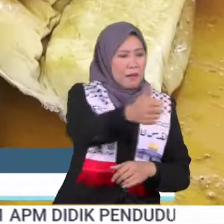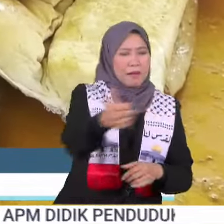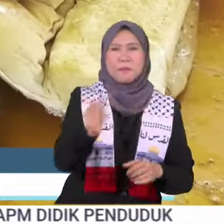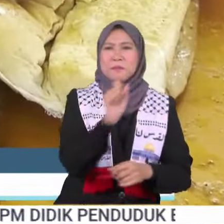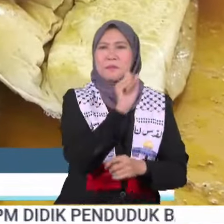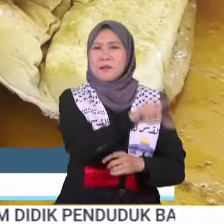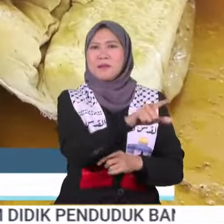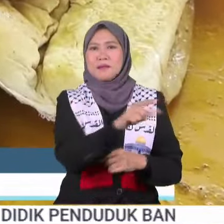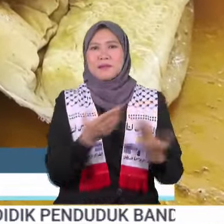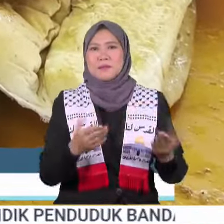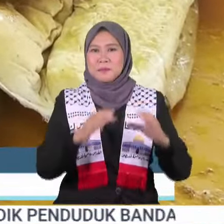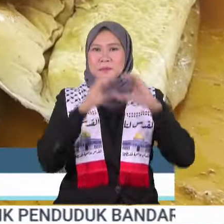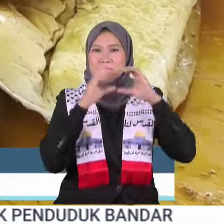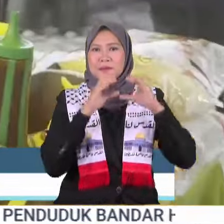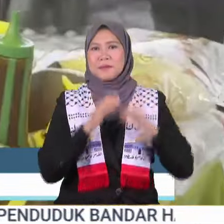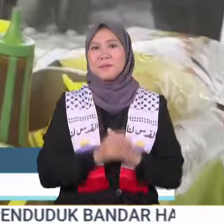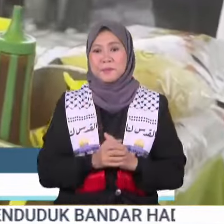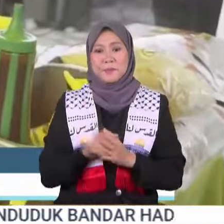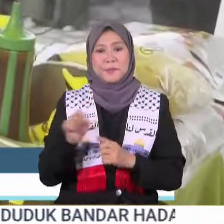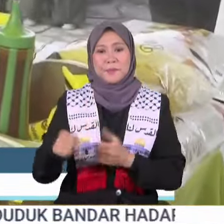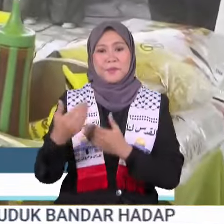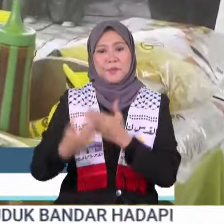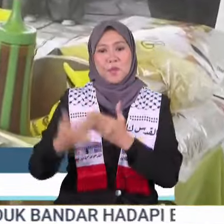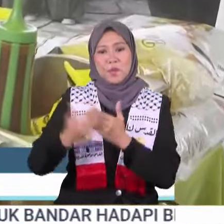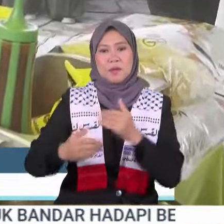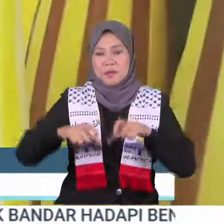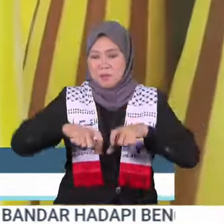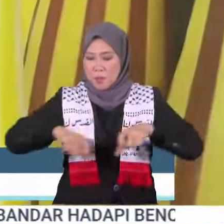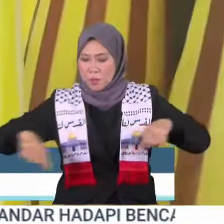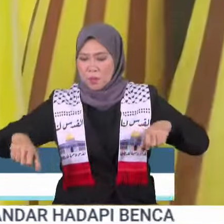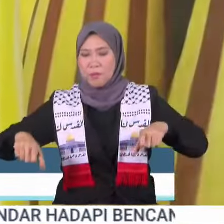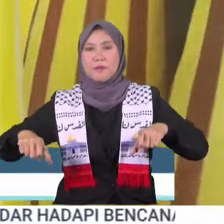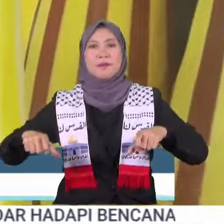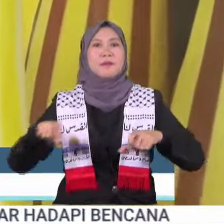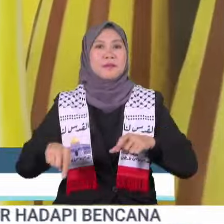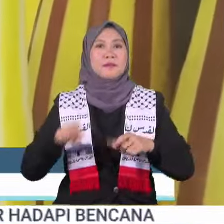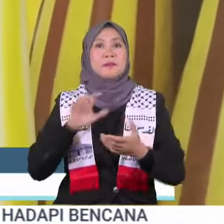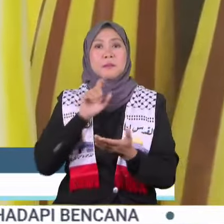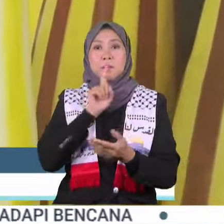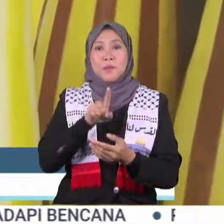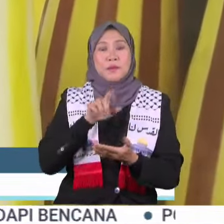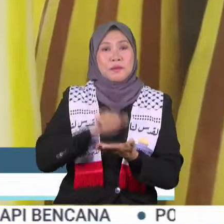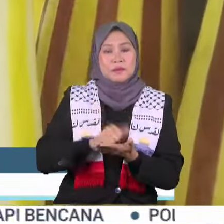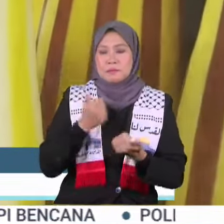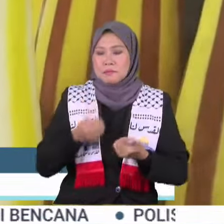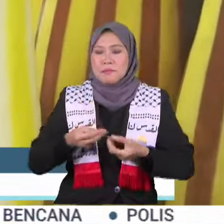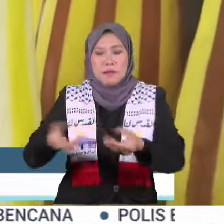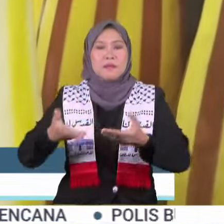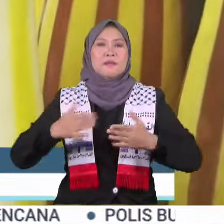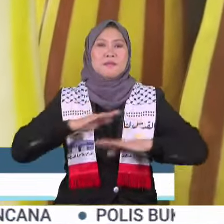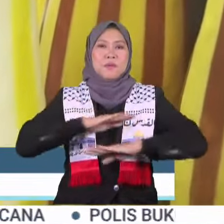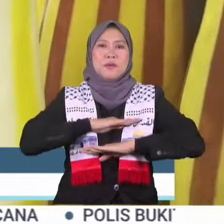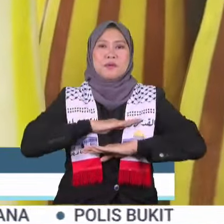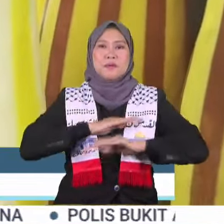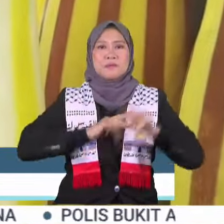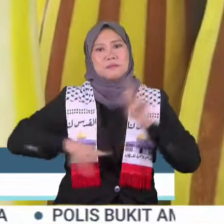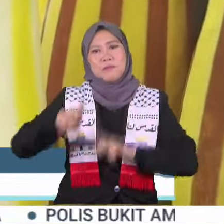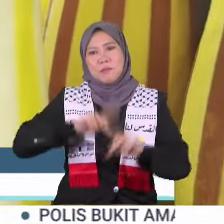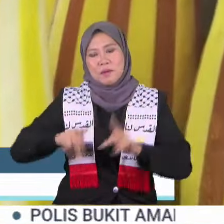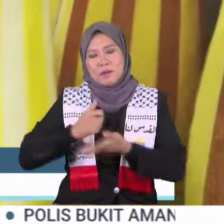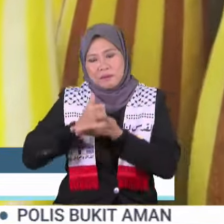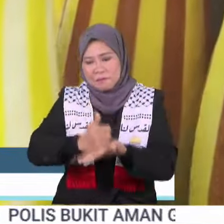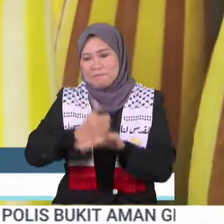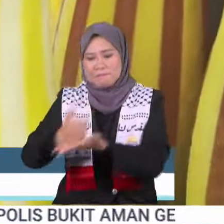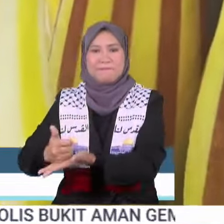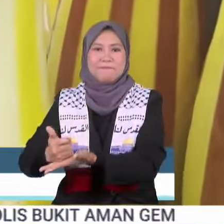lain Paling mendapat sambutan roti oblong Azman mementingkan kepuasan hati untuk membantu orang